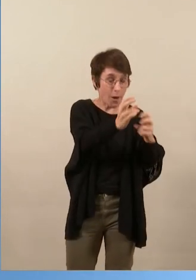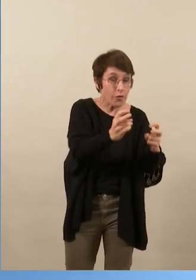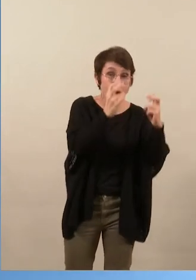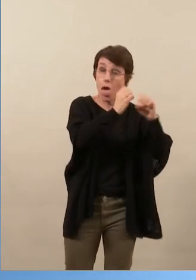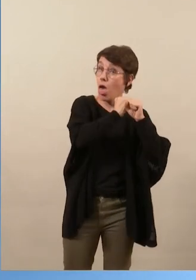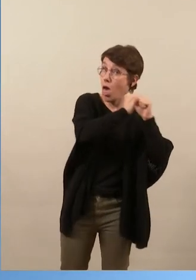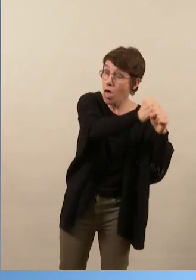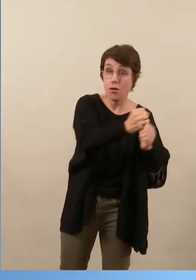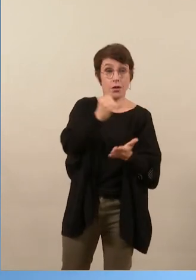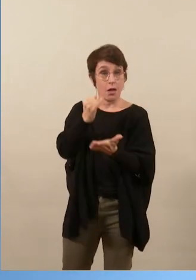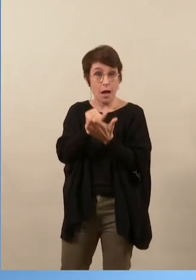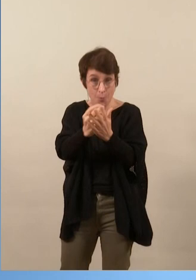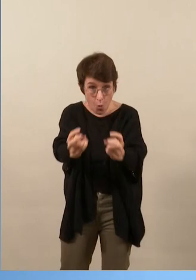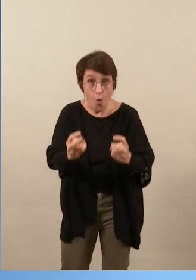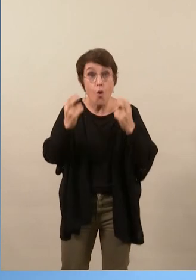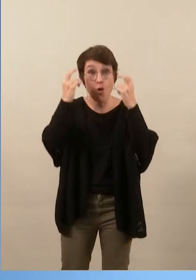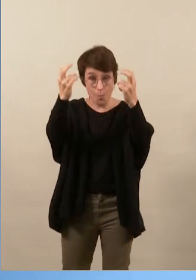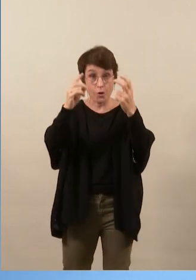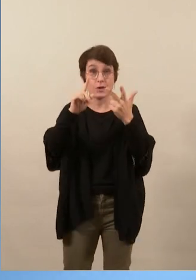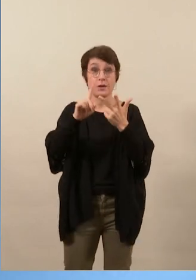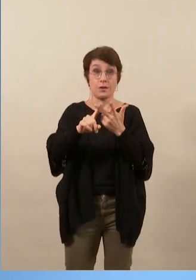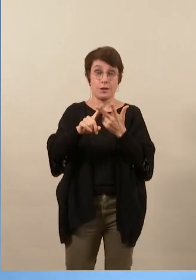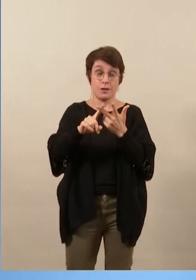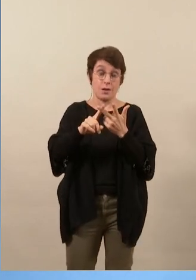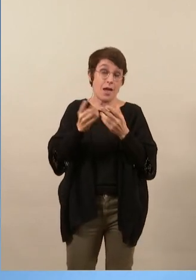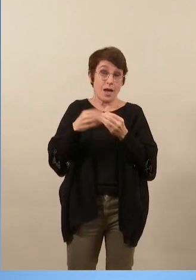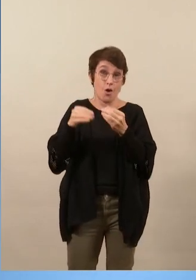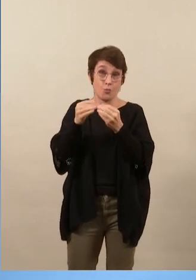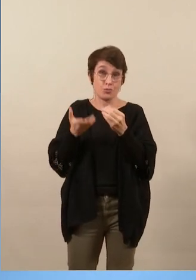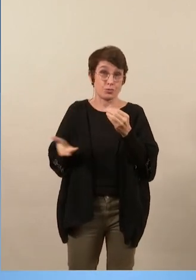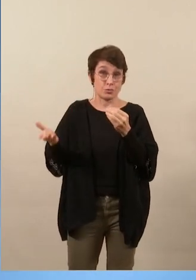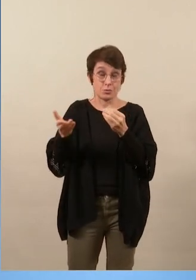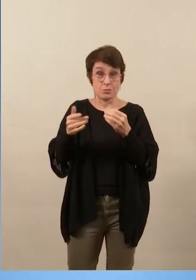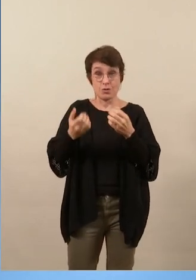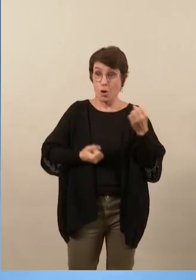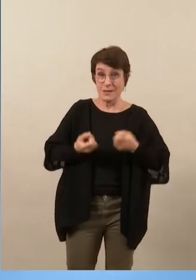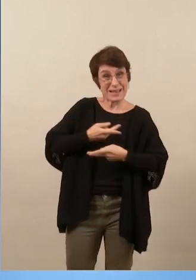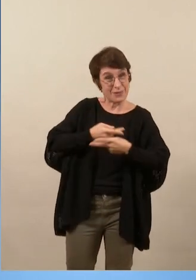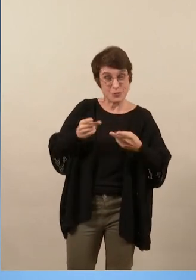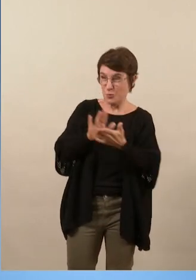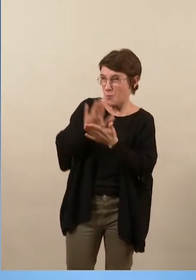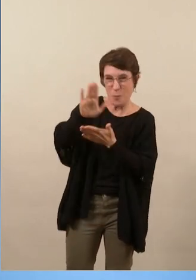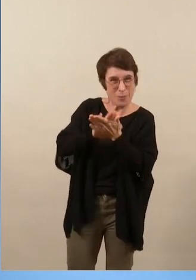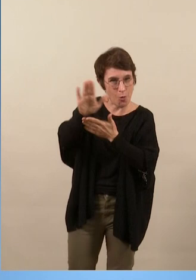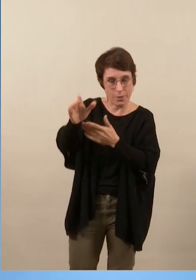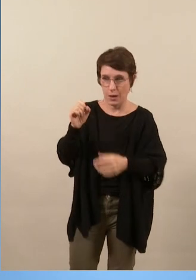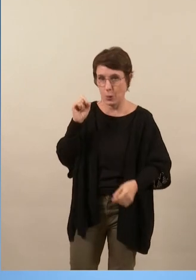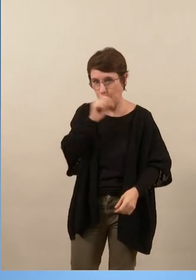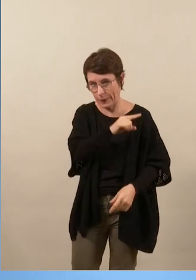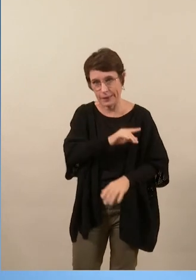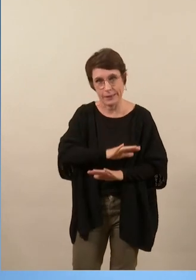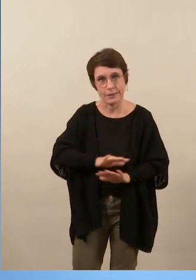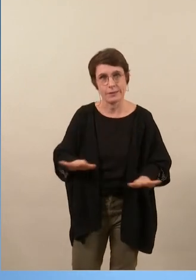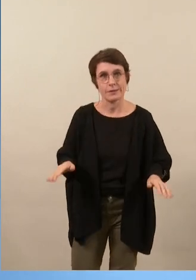grenobloises et les Grenoblois et en plus de tout ça les grenobloises et les Grenoblois ne reçoivent pas les contreparties que vous leur avez promis je